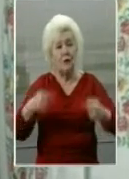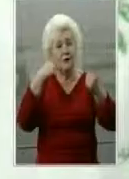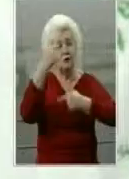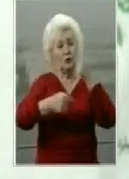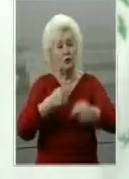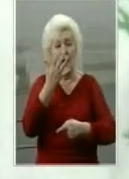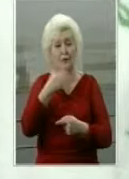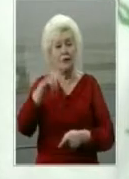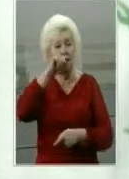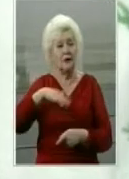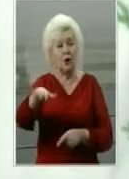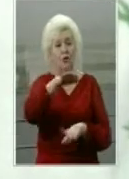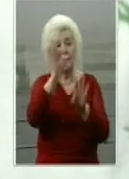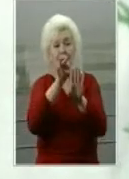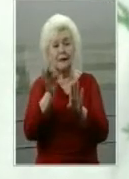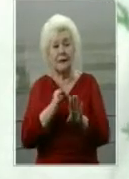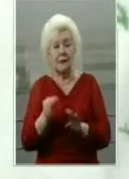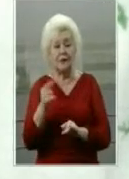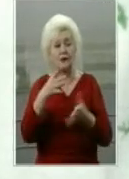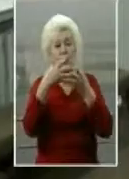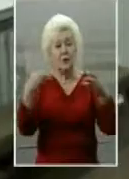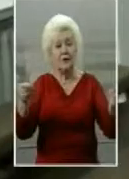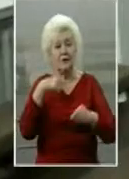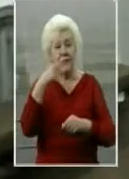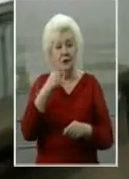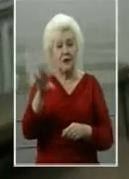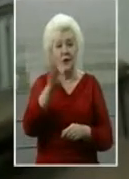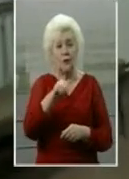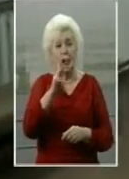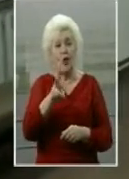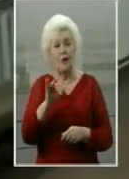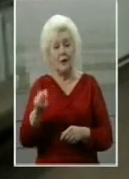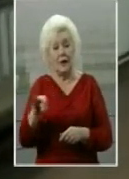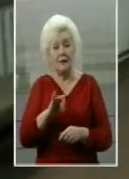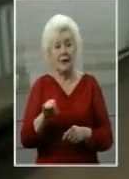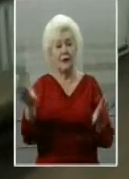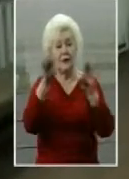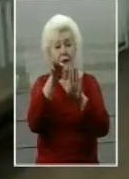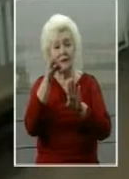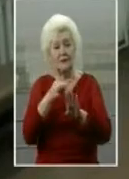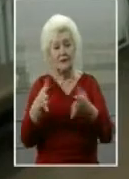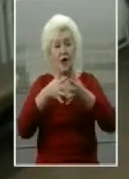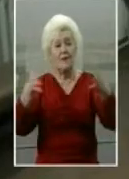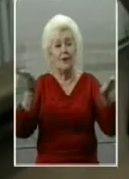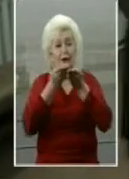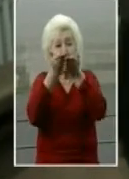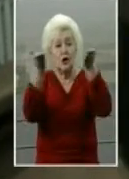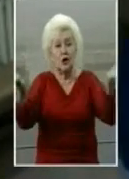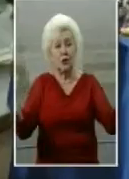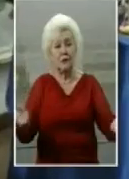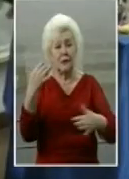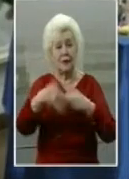традиції південноукраїнської вишивки. І навесні, розказала нам Олена Михайленко, разом вишиватимуть великий рушник